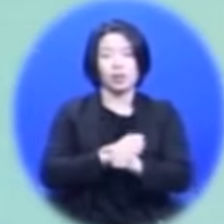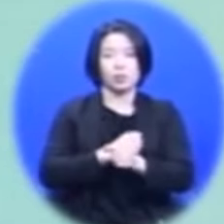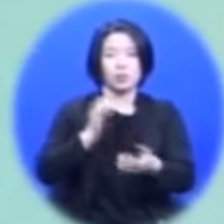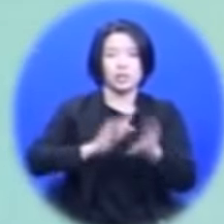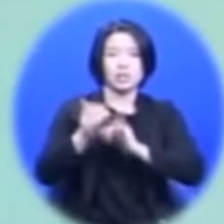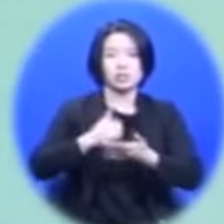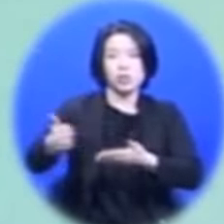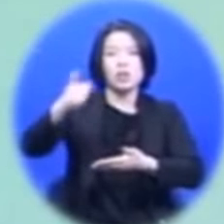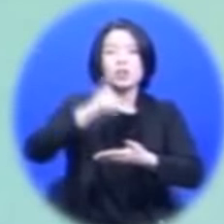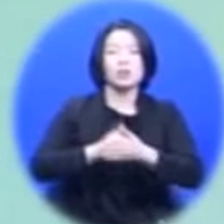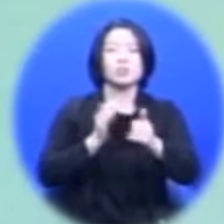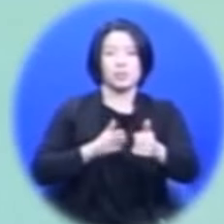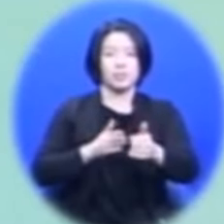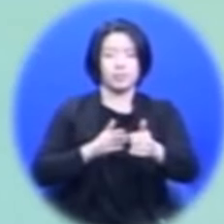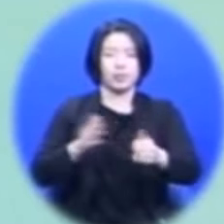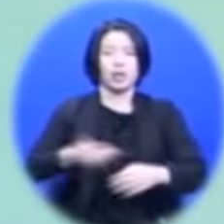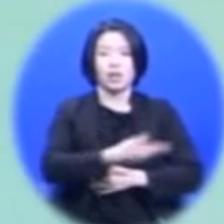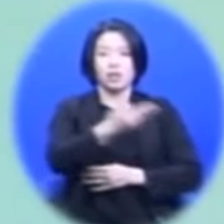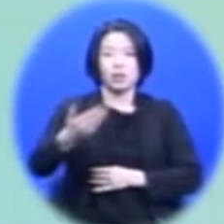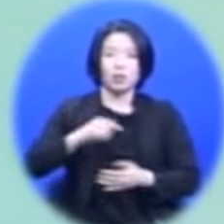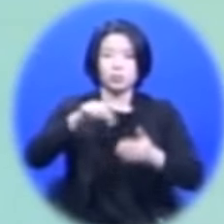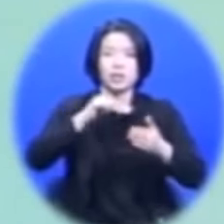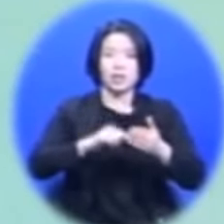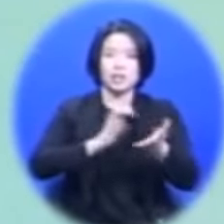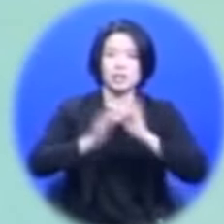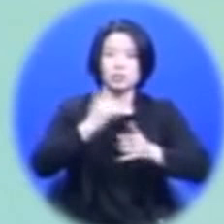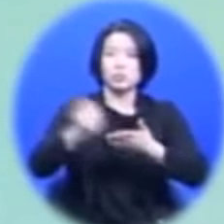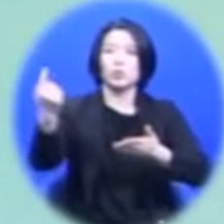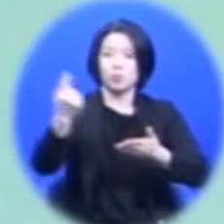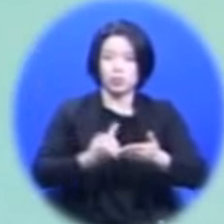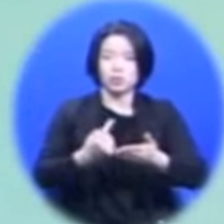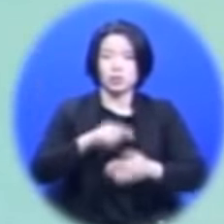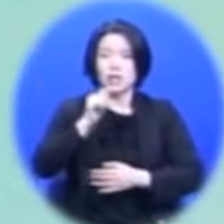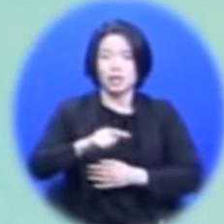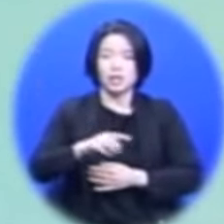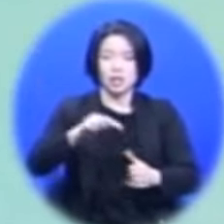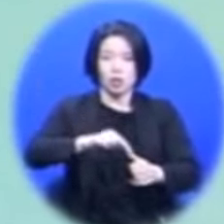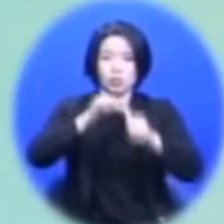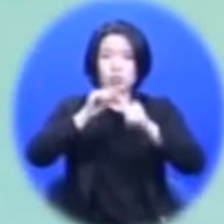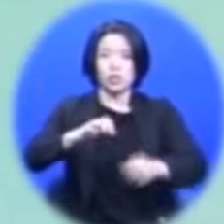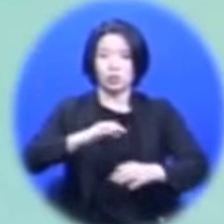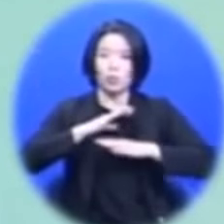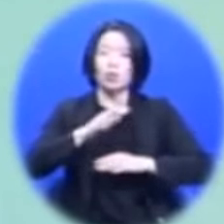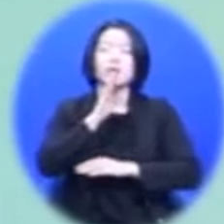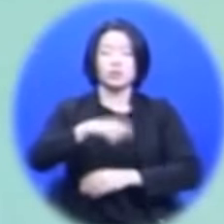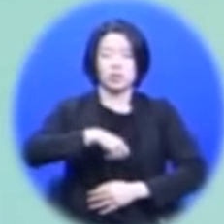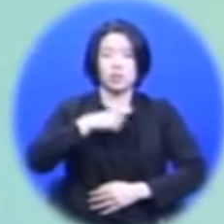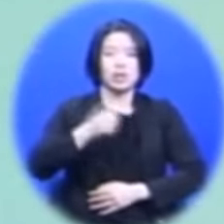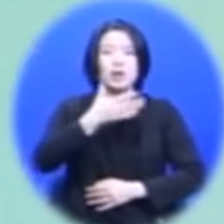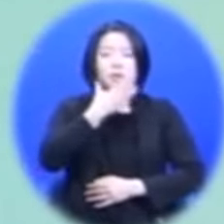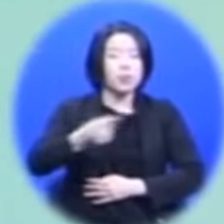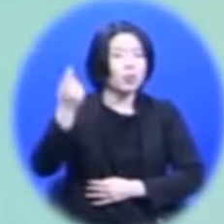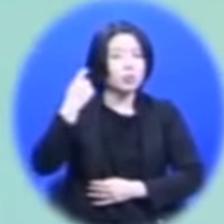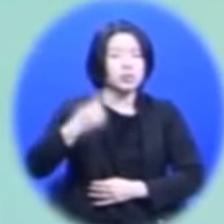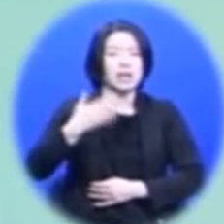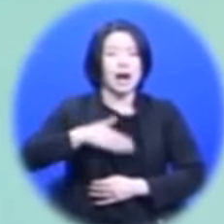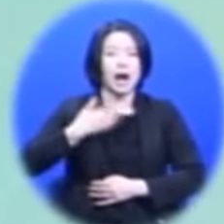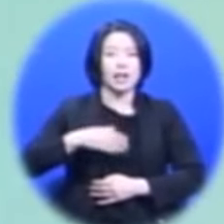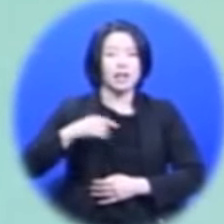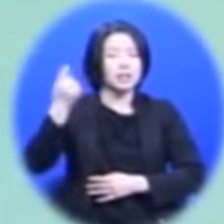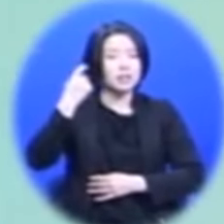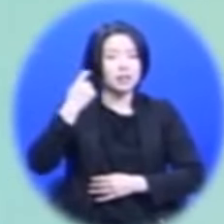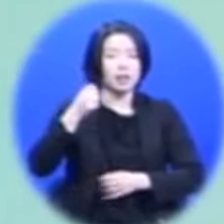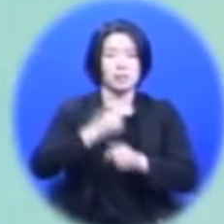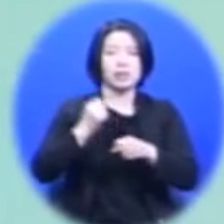영접하면 여러분 안에 예수님이 오셔서 이 구원의 놀라운 진리와 복음을 알아듣게 해주신다고